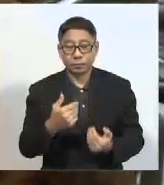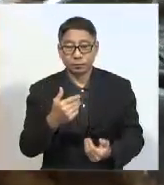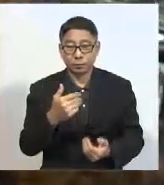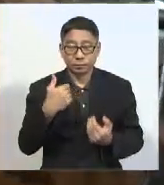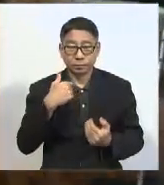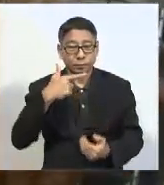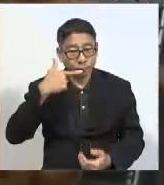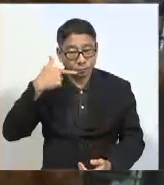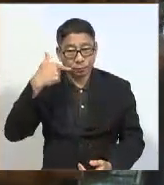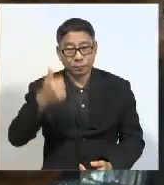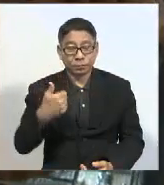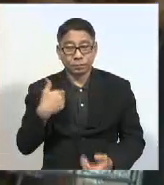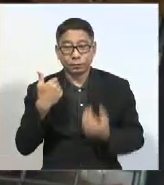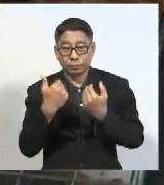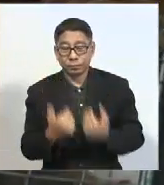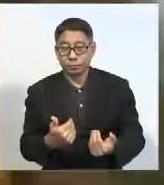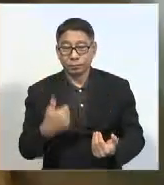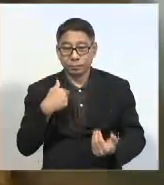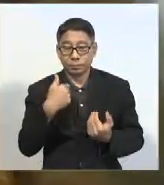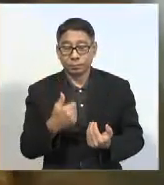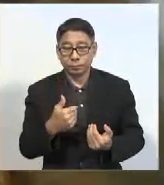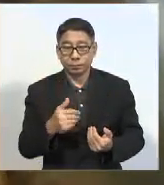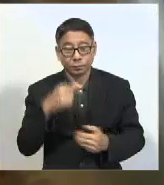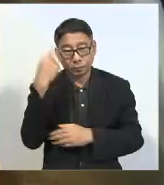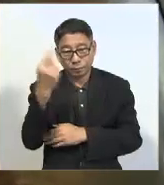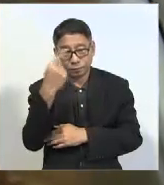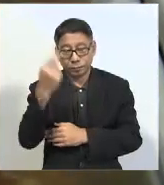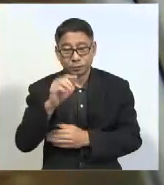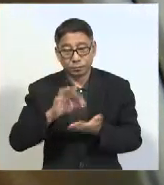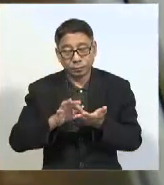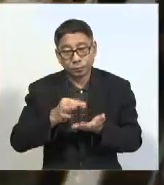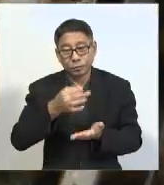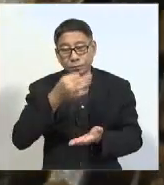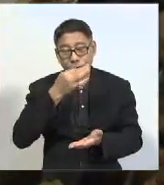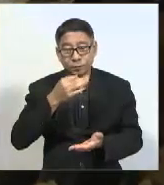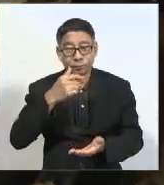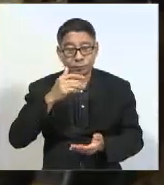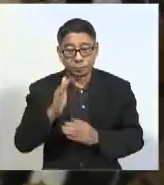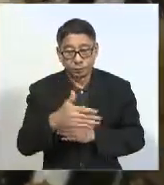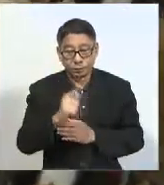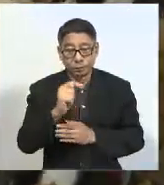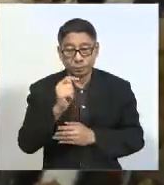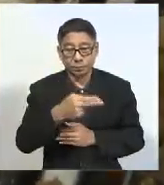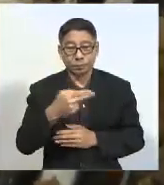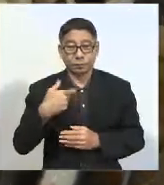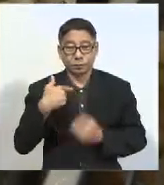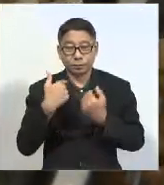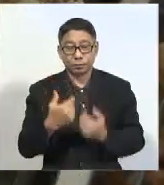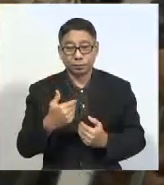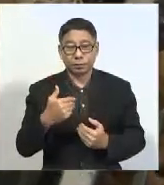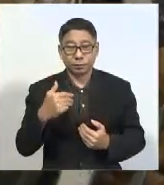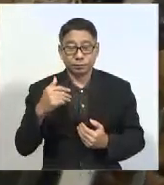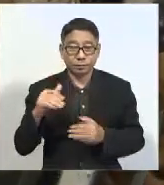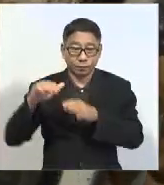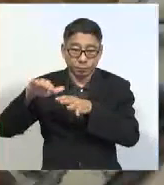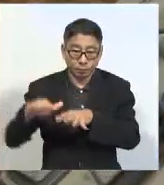อร่อยเลยทีเดียวก็ต้องบอกว่าเป็นการท่องเที่ยวที่ริมรสชาติปลาทูท่ามกลางบรรยากาศริมทะเล